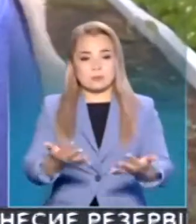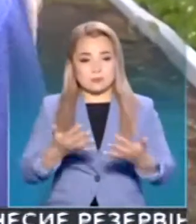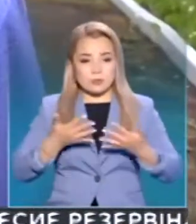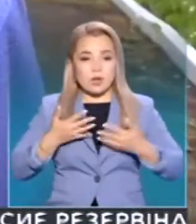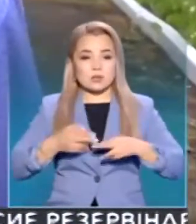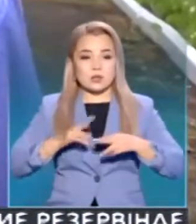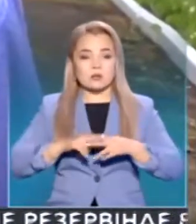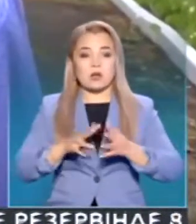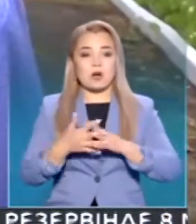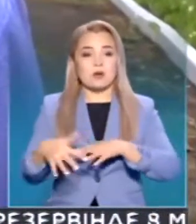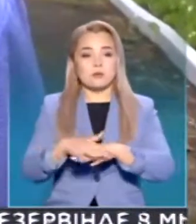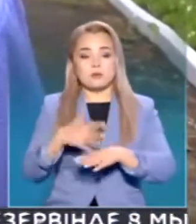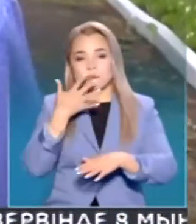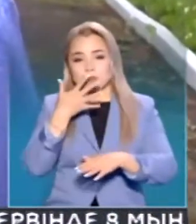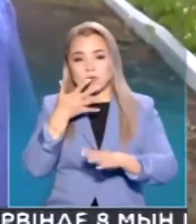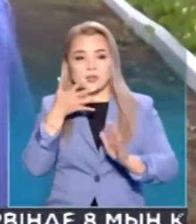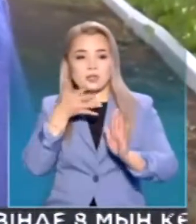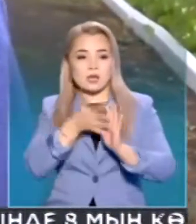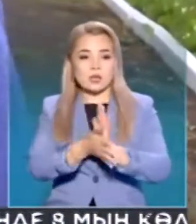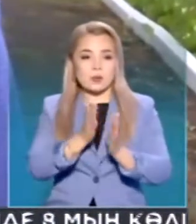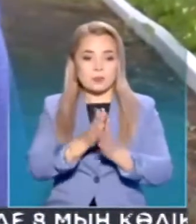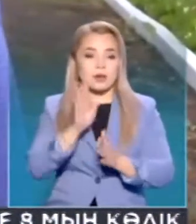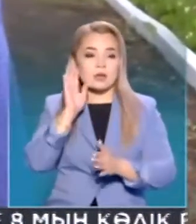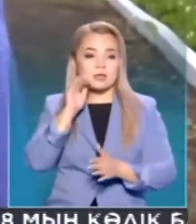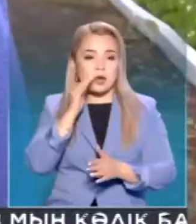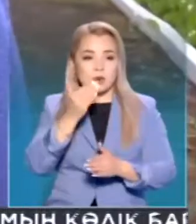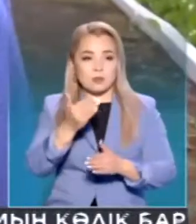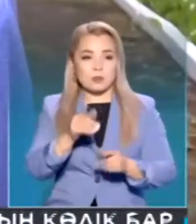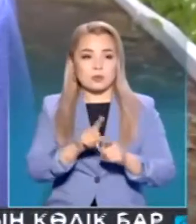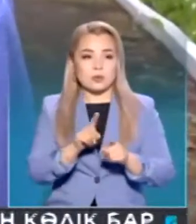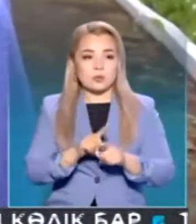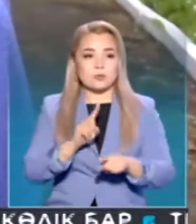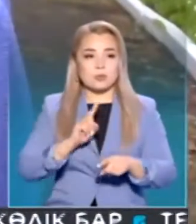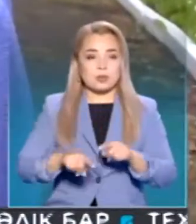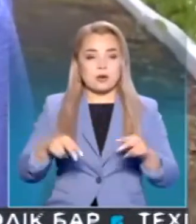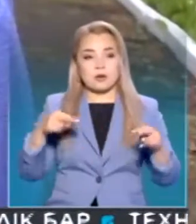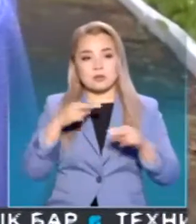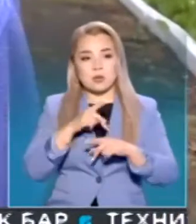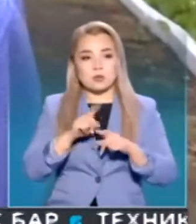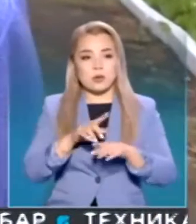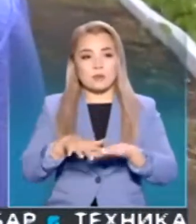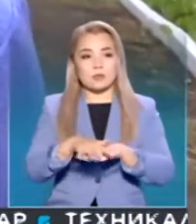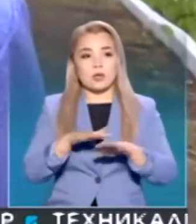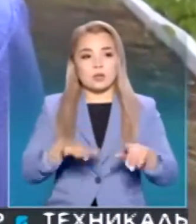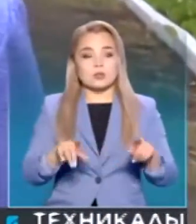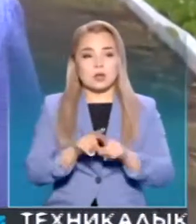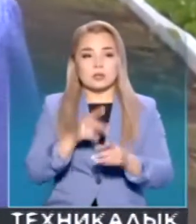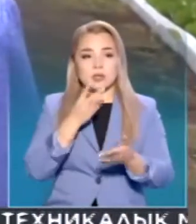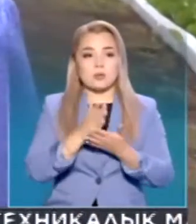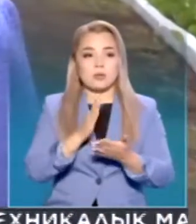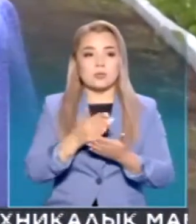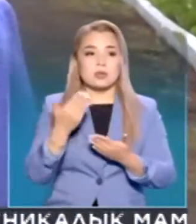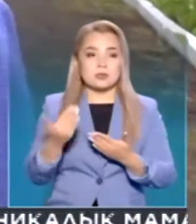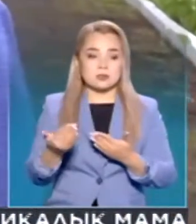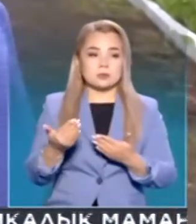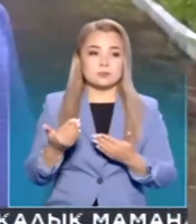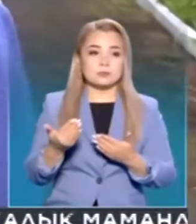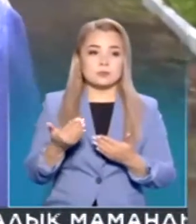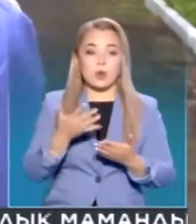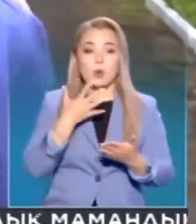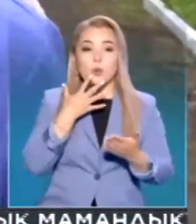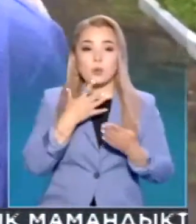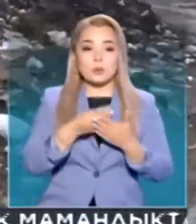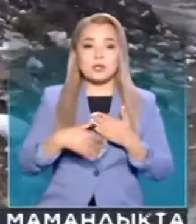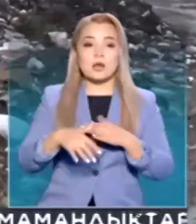сосын олардан біз өтіп жатқанда иттер шулап шығады, бірнеше иттер сонда тұрады, сосын